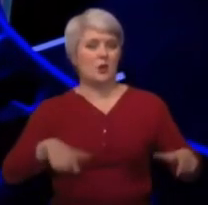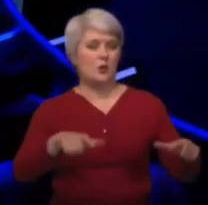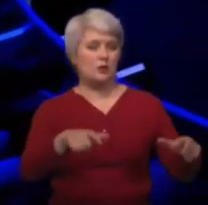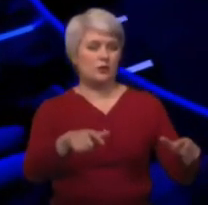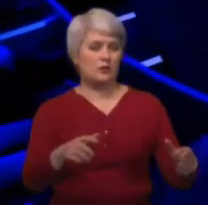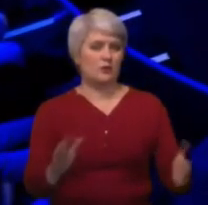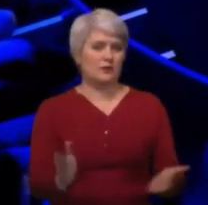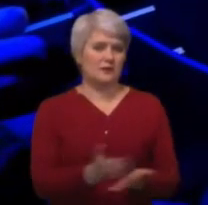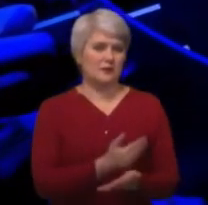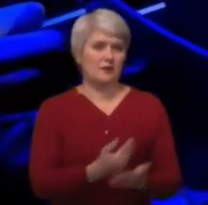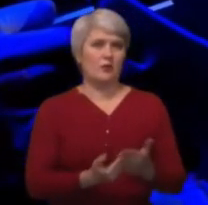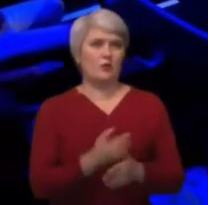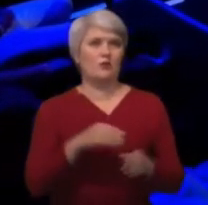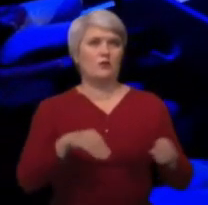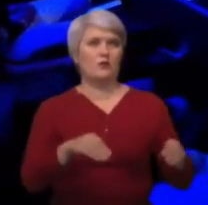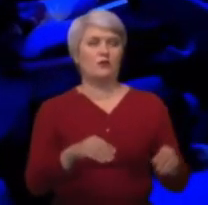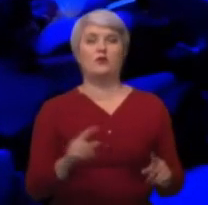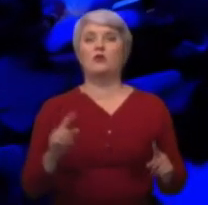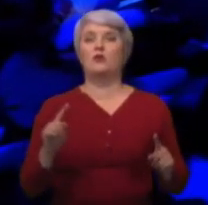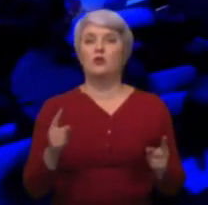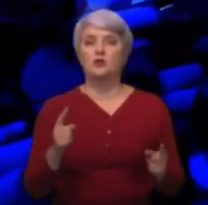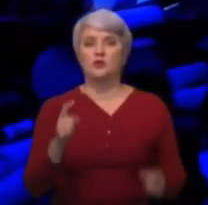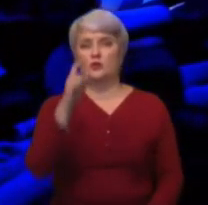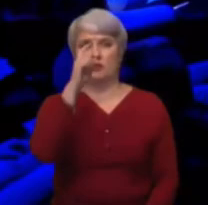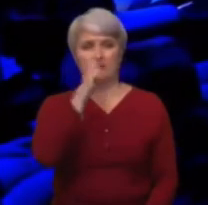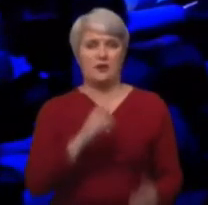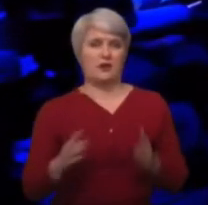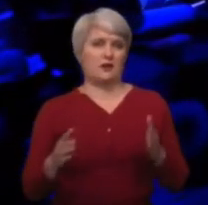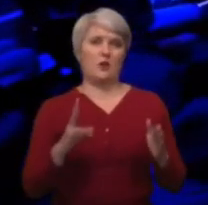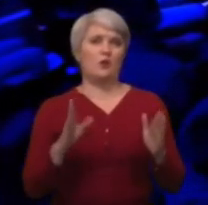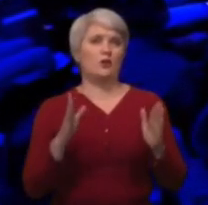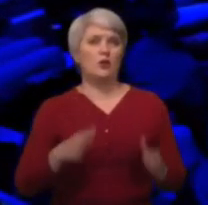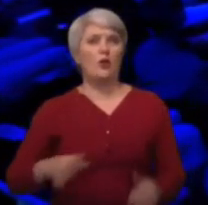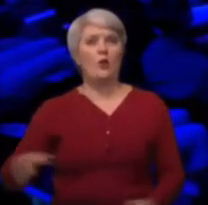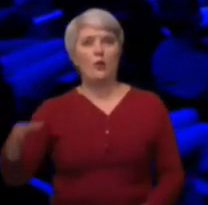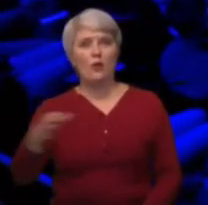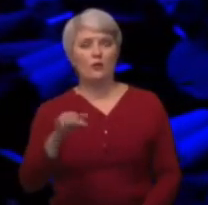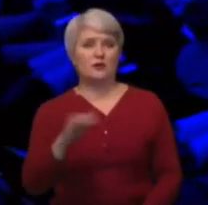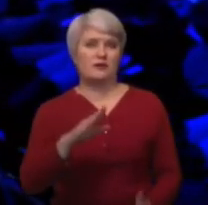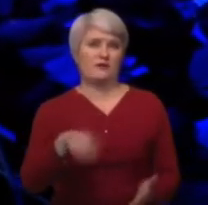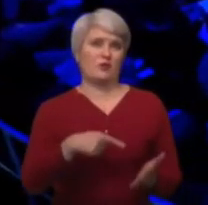Наверное, как и все николаевцы, почему плохие дороги? Не только в области, но и в городе.